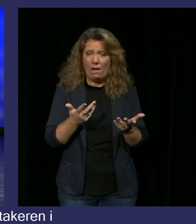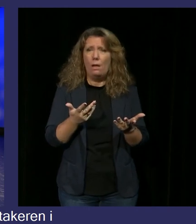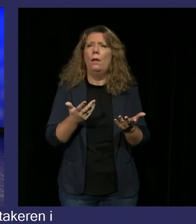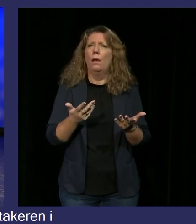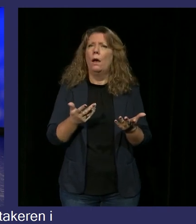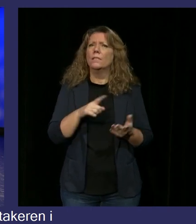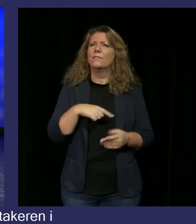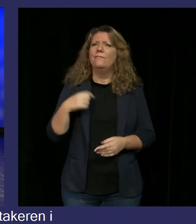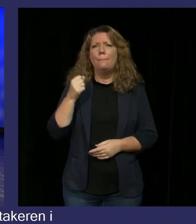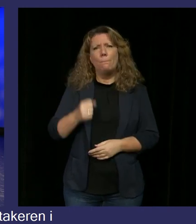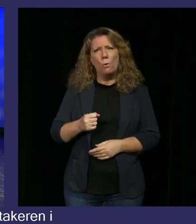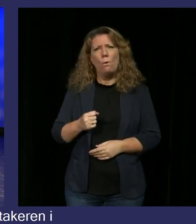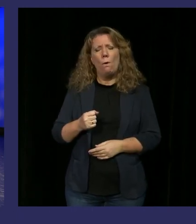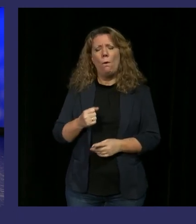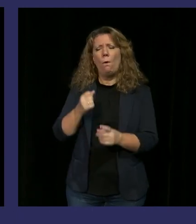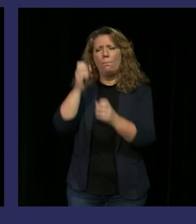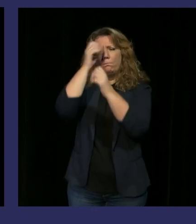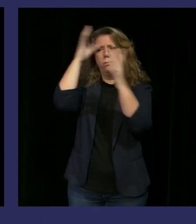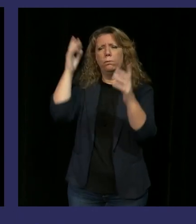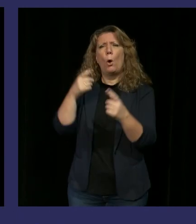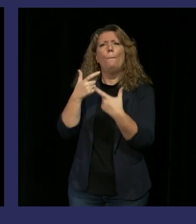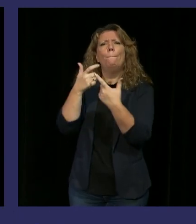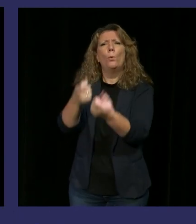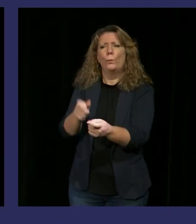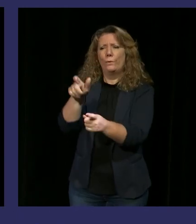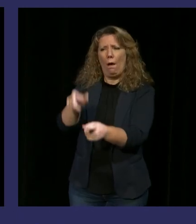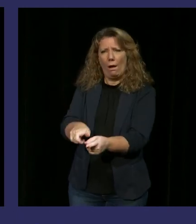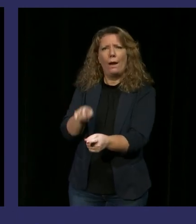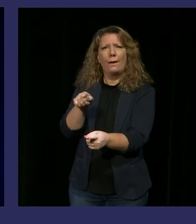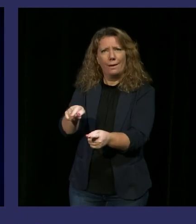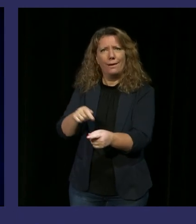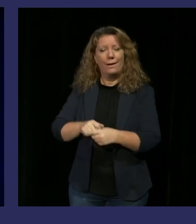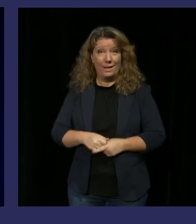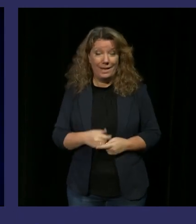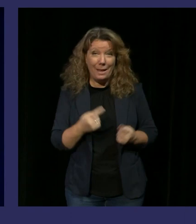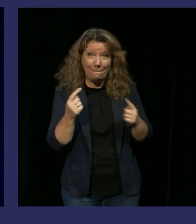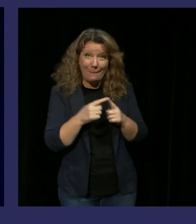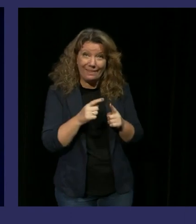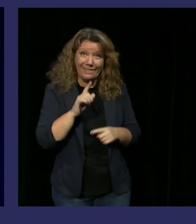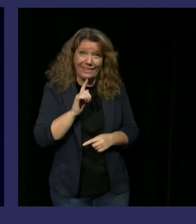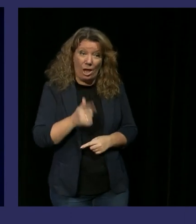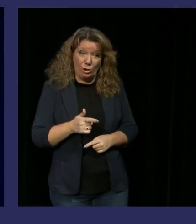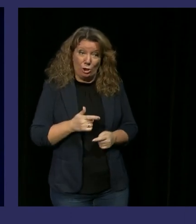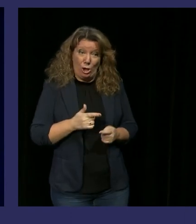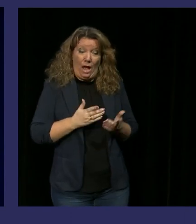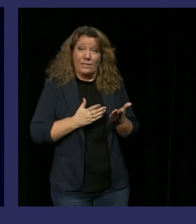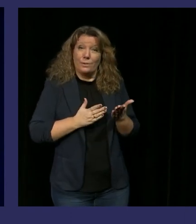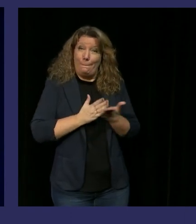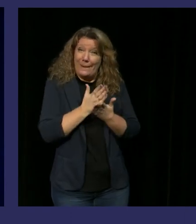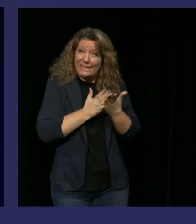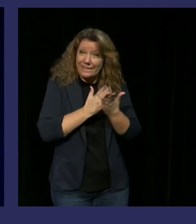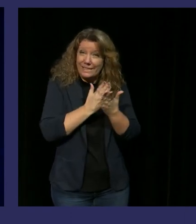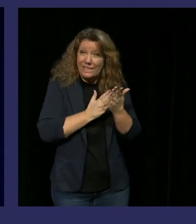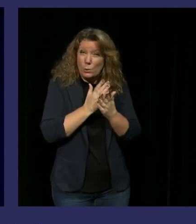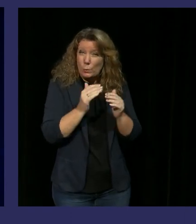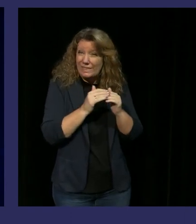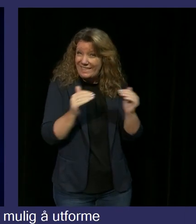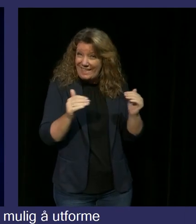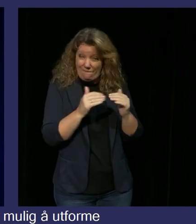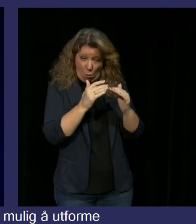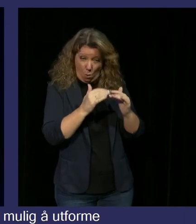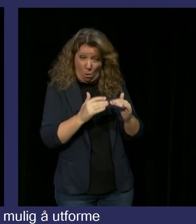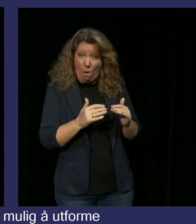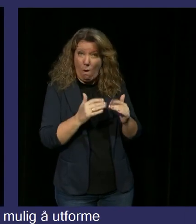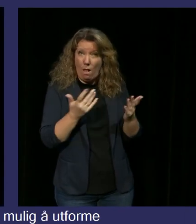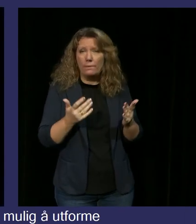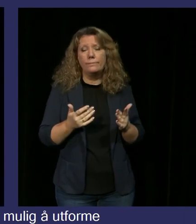på mottageren i kommunikasjonen vår. Men går det på presisjonløs? Altså går det på presisjonsnivåløs? Det